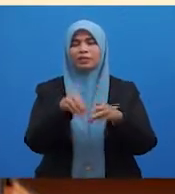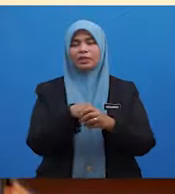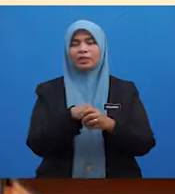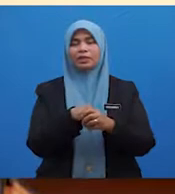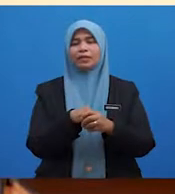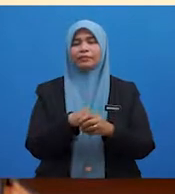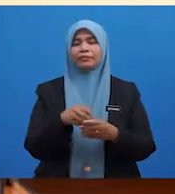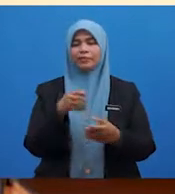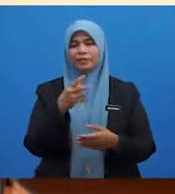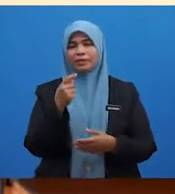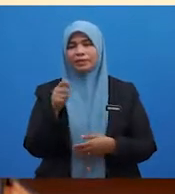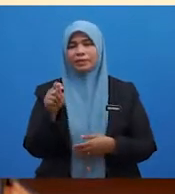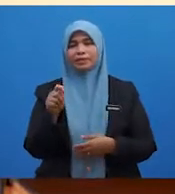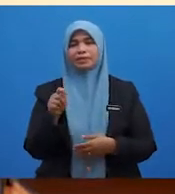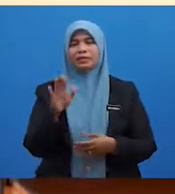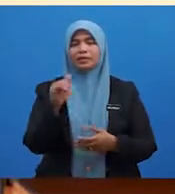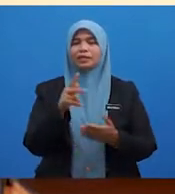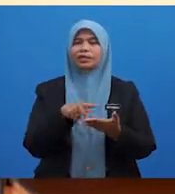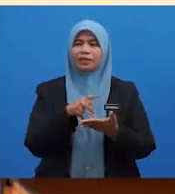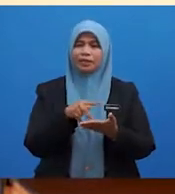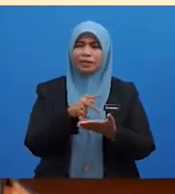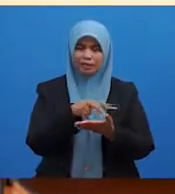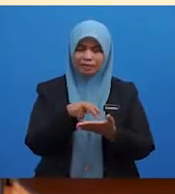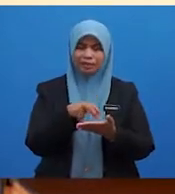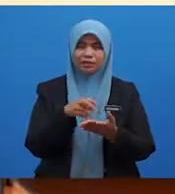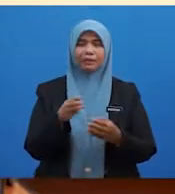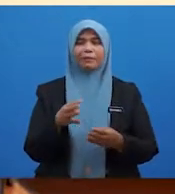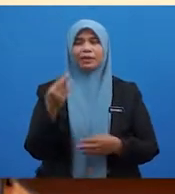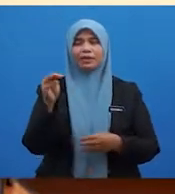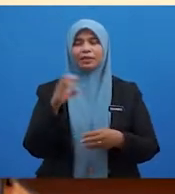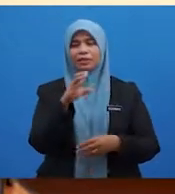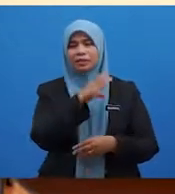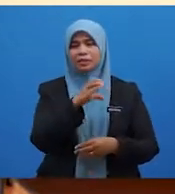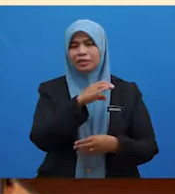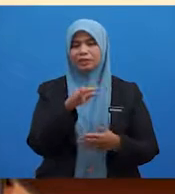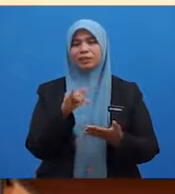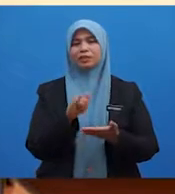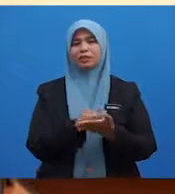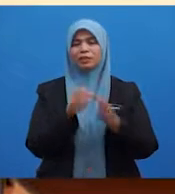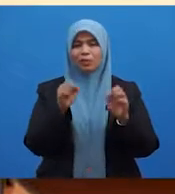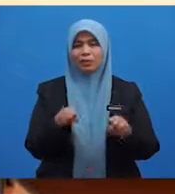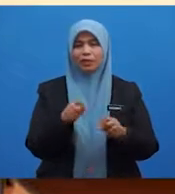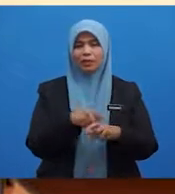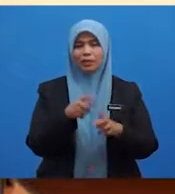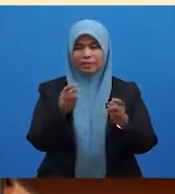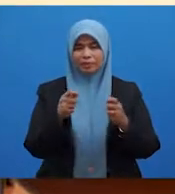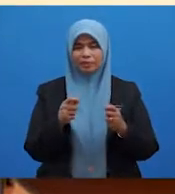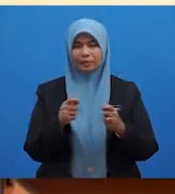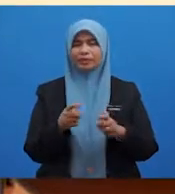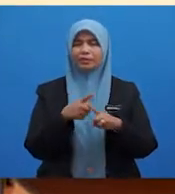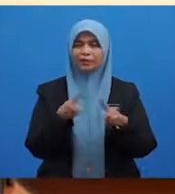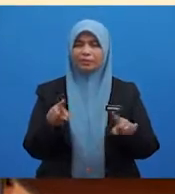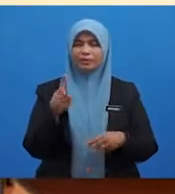teks yang dikaji, maka ciri-ciri tersebut boleh diterima. Namun